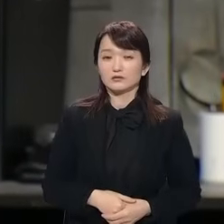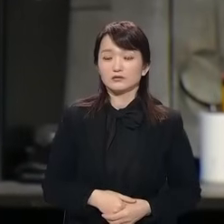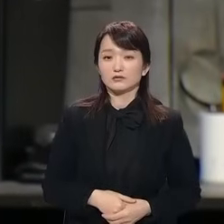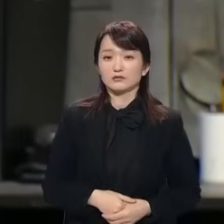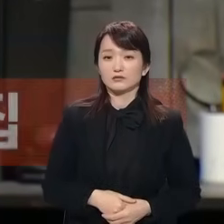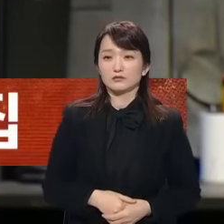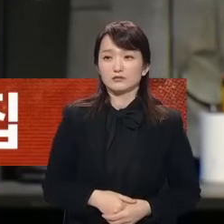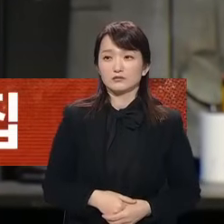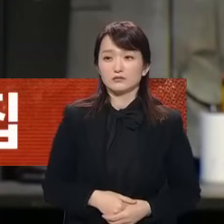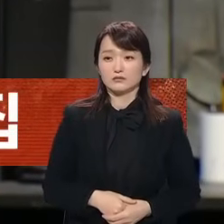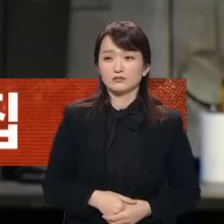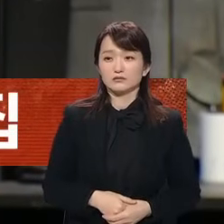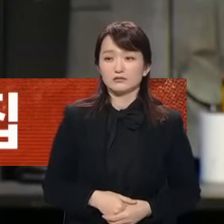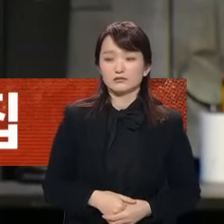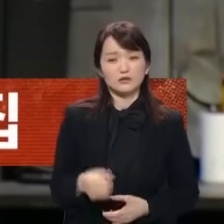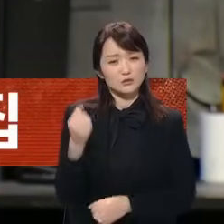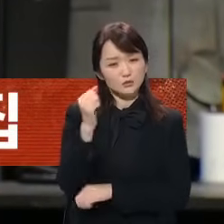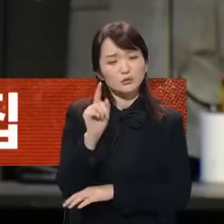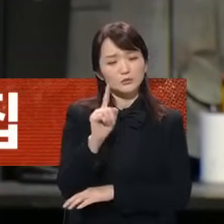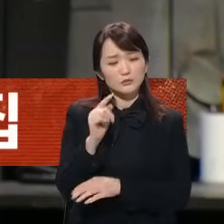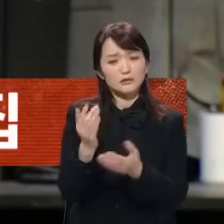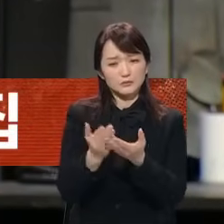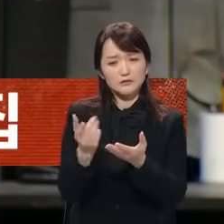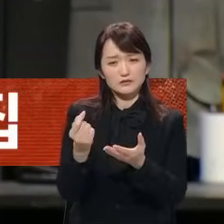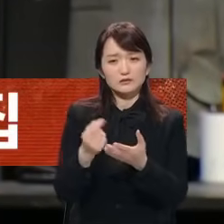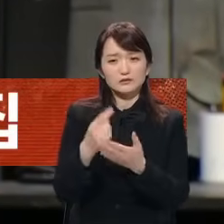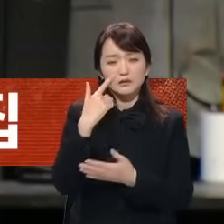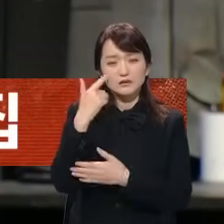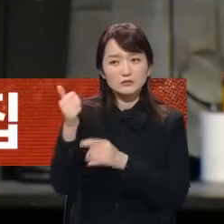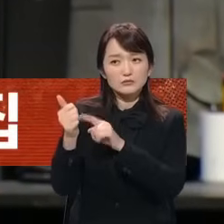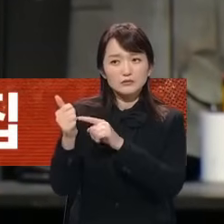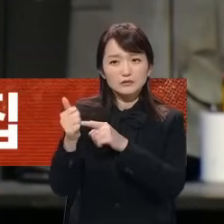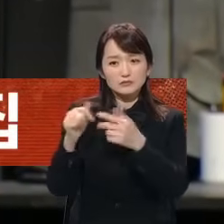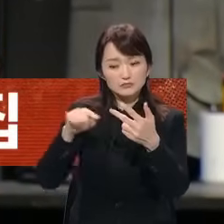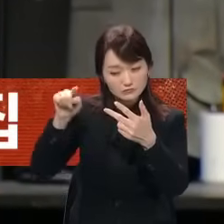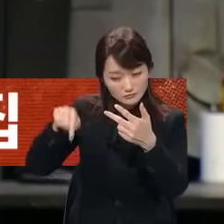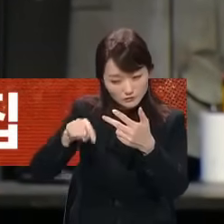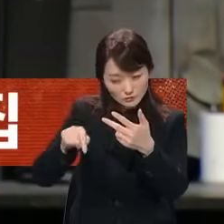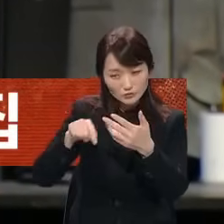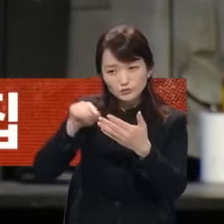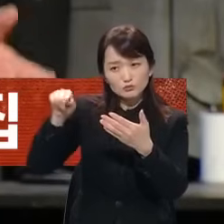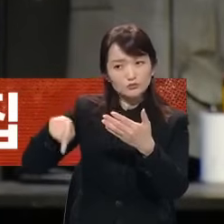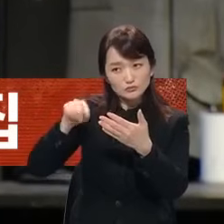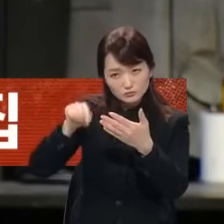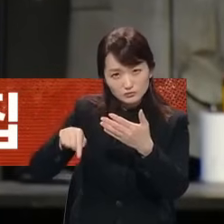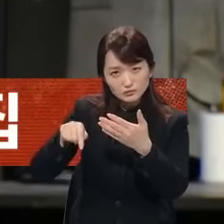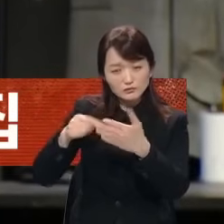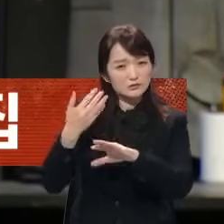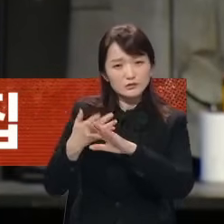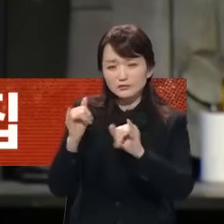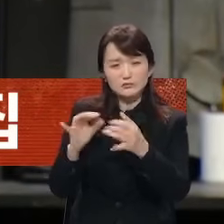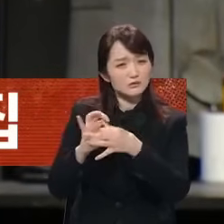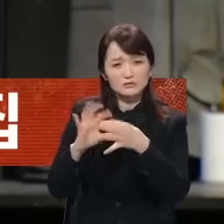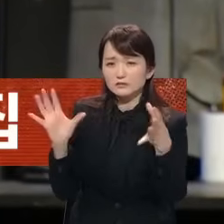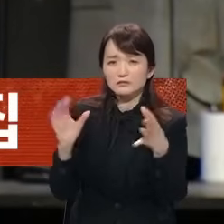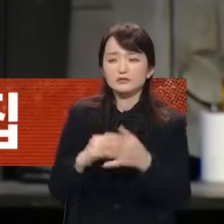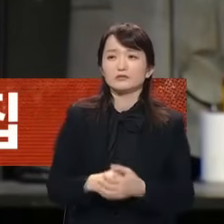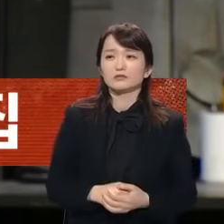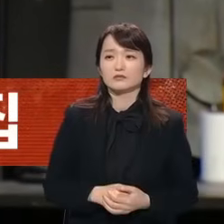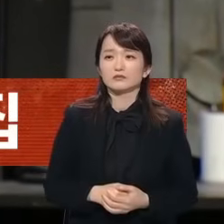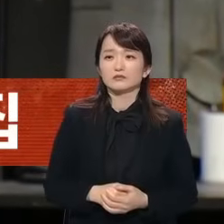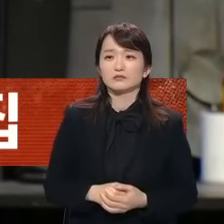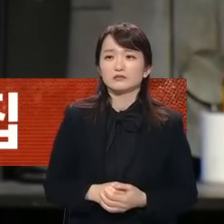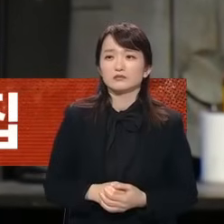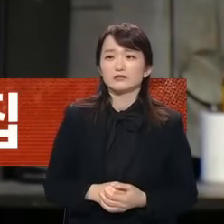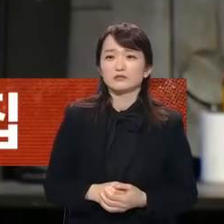모가 맞을 것 같아요 기본적으로는 그렇지만 아버지가 그게 7촌이든 뭐 촌이 남이든간에 치